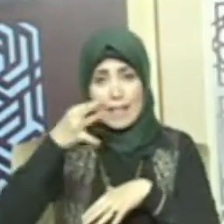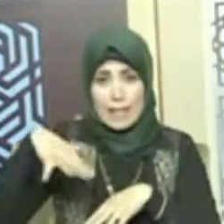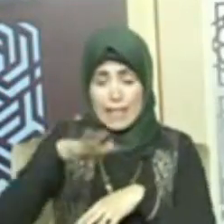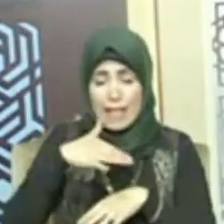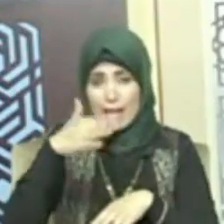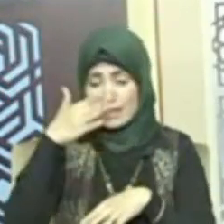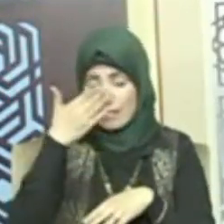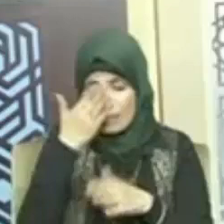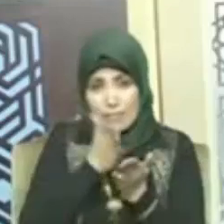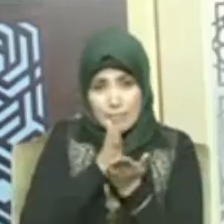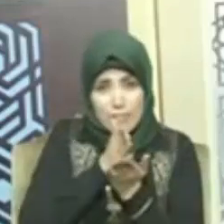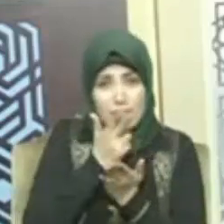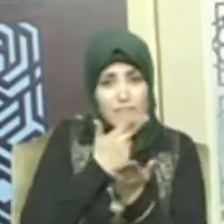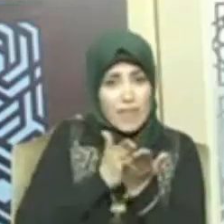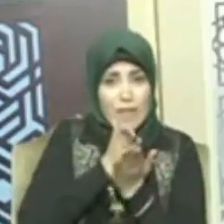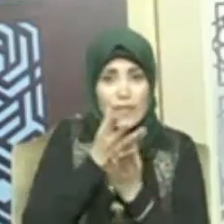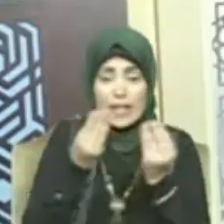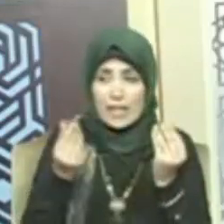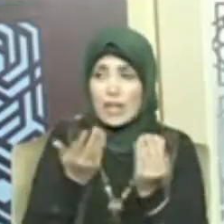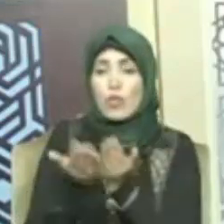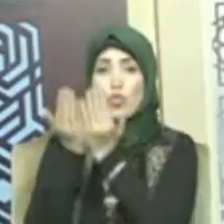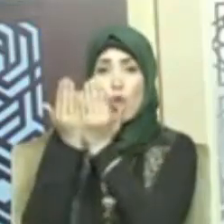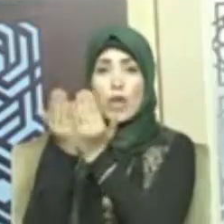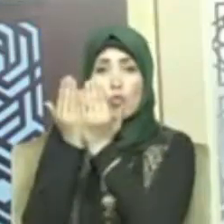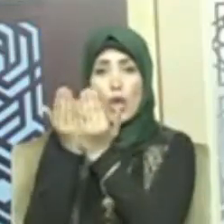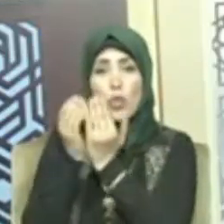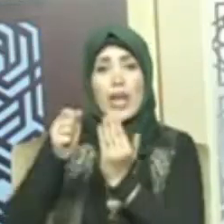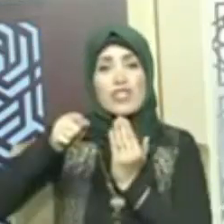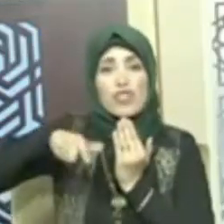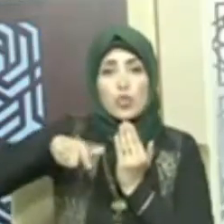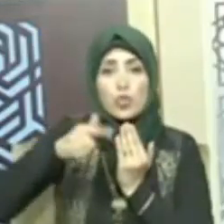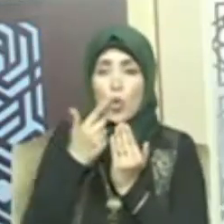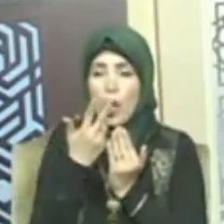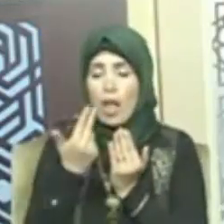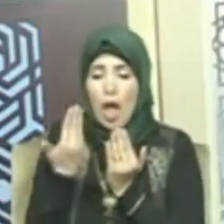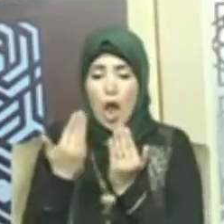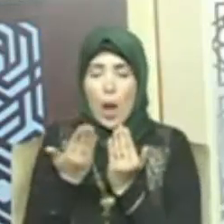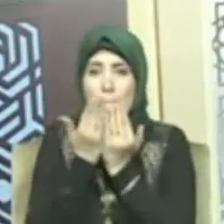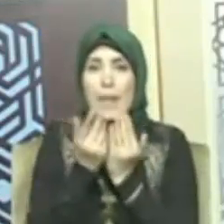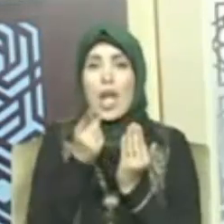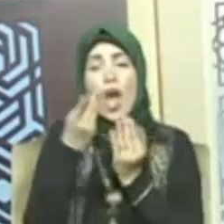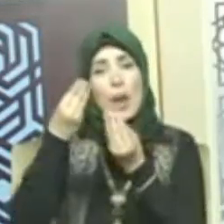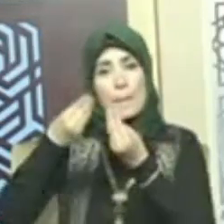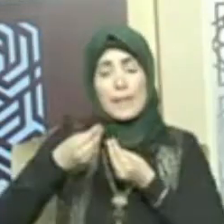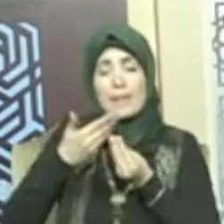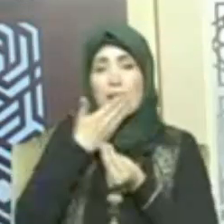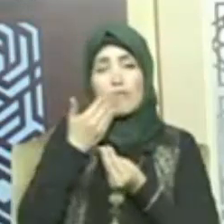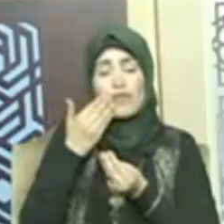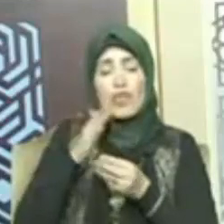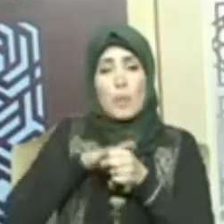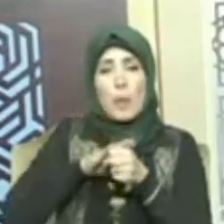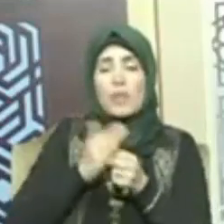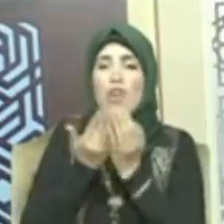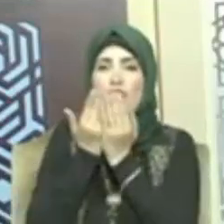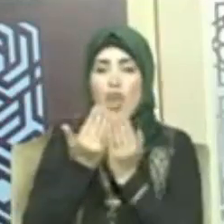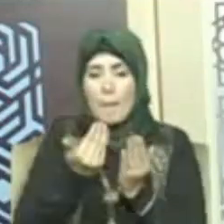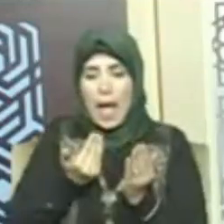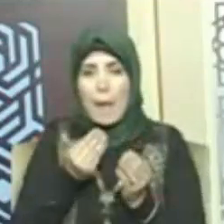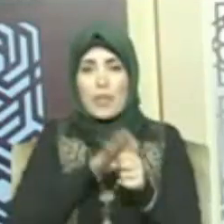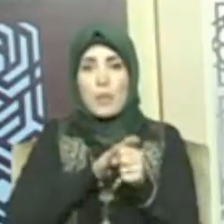يدعون الله 6 أشهر أن يبلغهم رمضان، وها قد أنعم الله